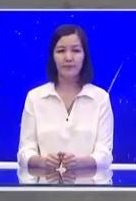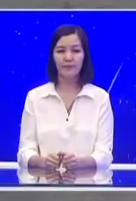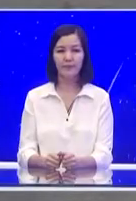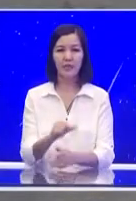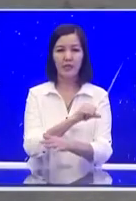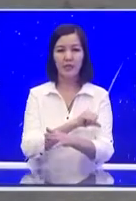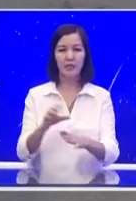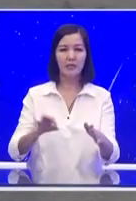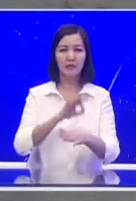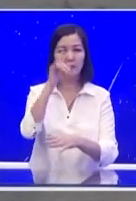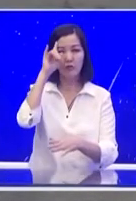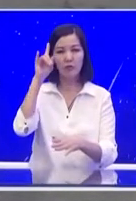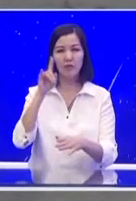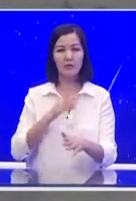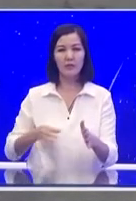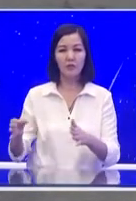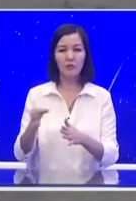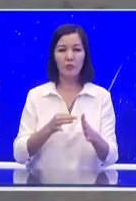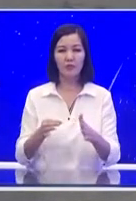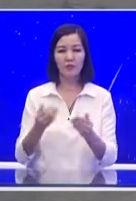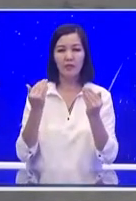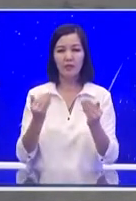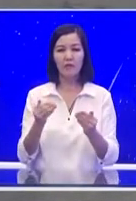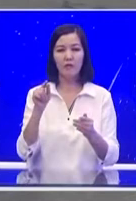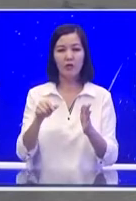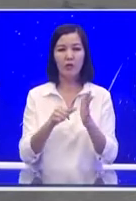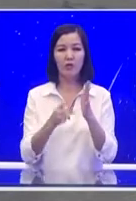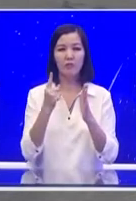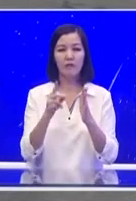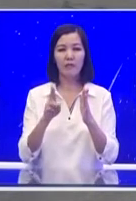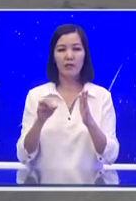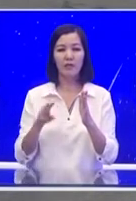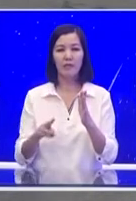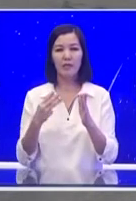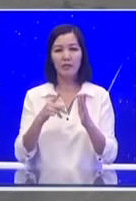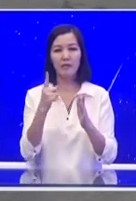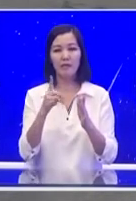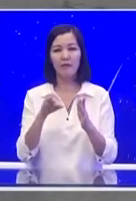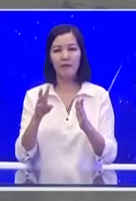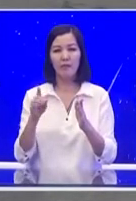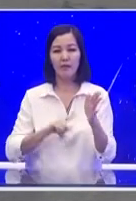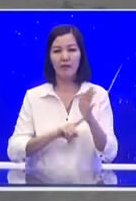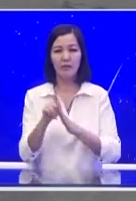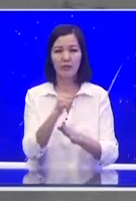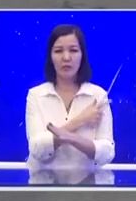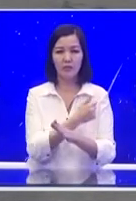Граница восточно-казахстанской Алматинской области. Здесь на 601-м километре с 31 марта заработал санитарный